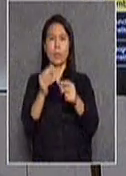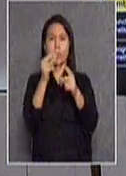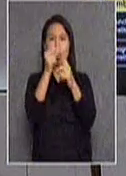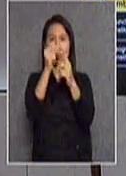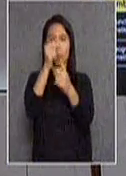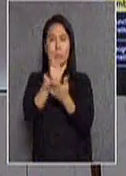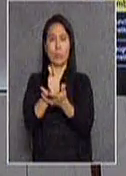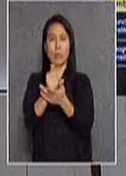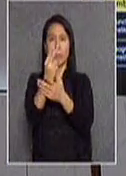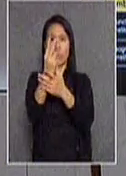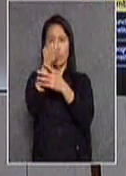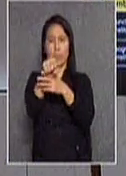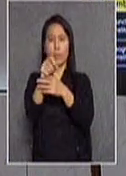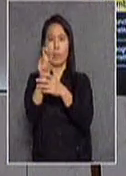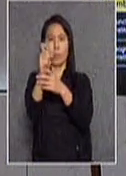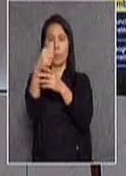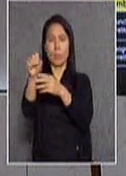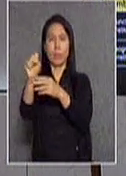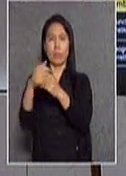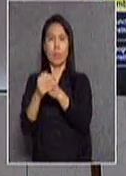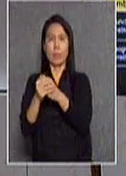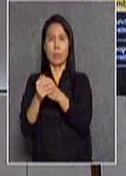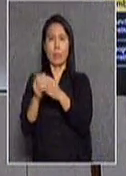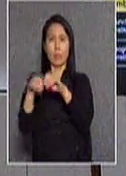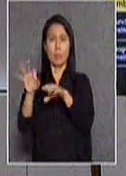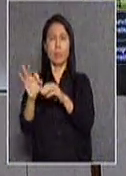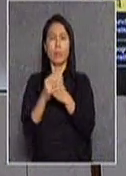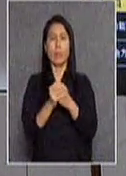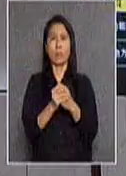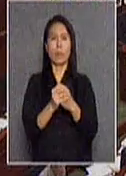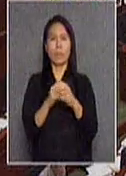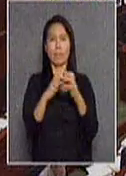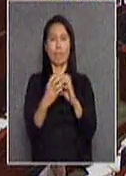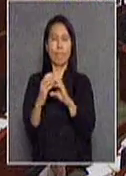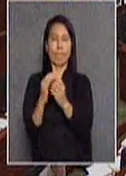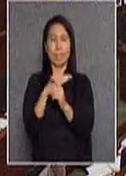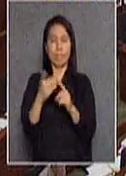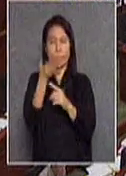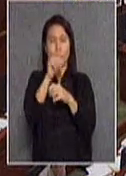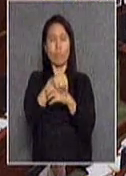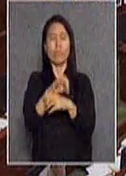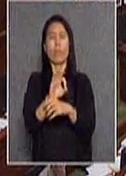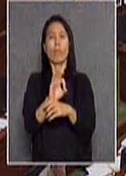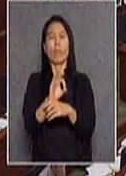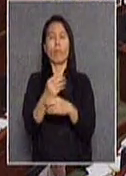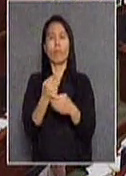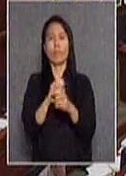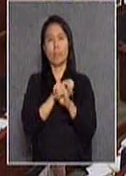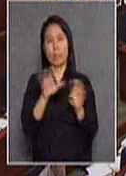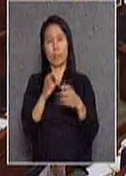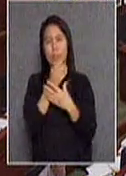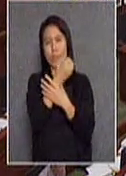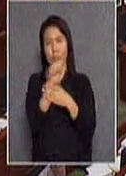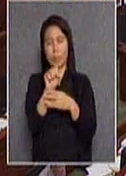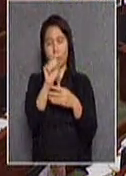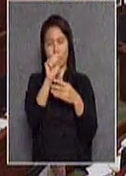17位出席，2位贊成，9位反對，沒有人棄權。議題未獲得兩部分在席委員分別以過半數贊成，我宣布修正